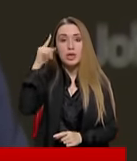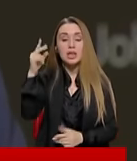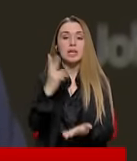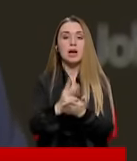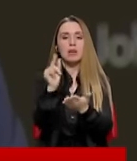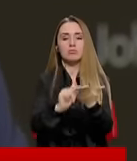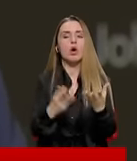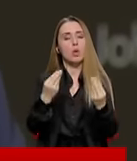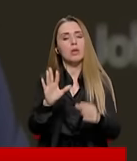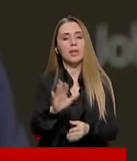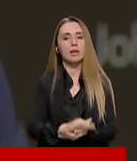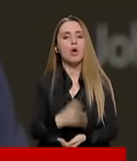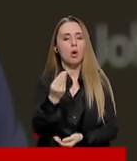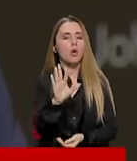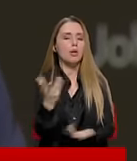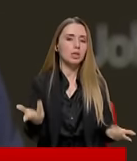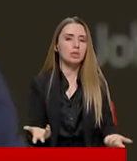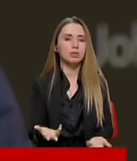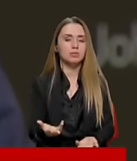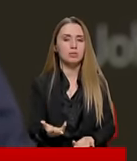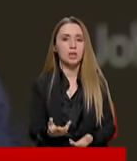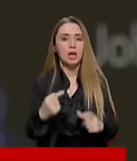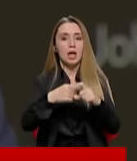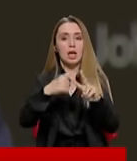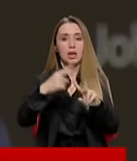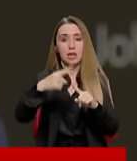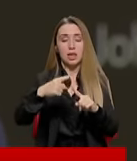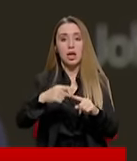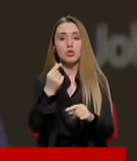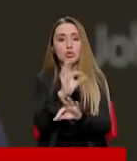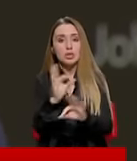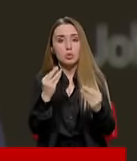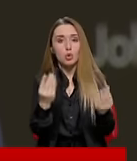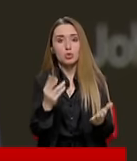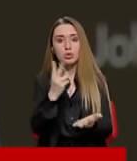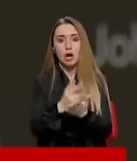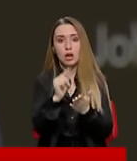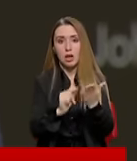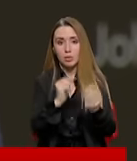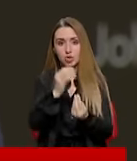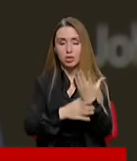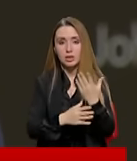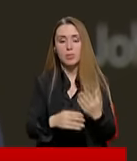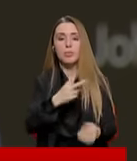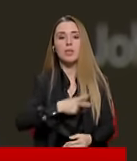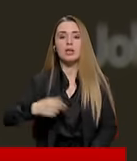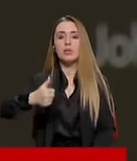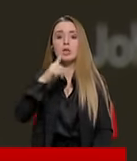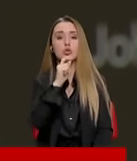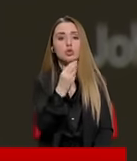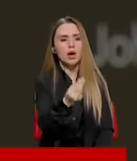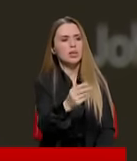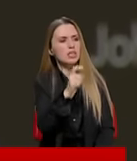kararnamesiyle Olabilir olabilir Efendim versinler eytler ücretsiz Ben midir diye çıkarsınlar Hayır şimdi bunu bir Belediye Başkanı vaade